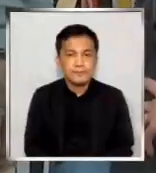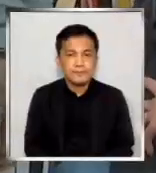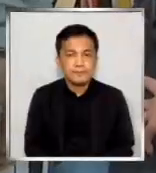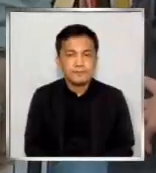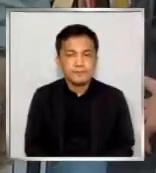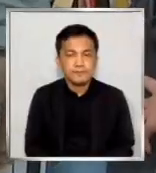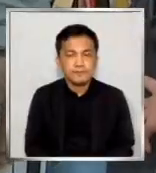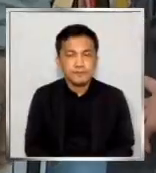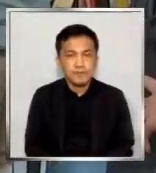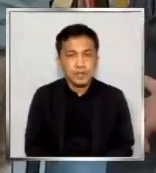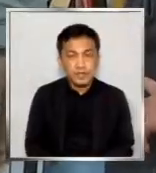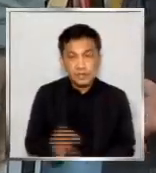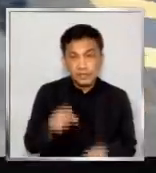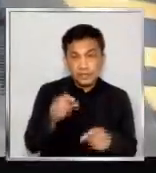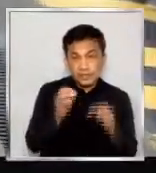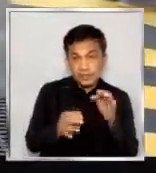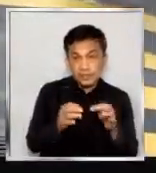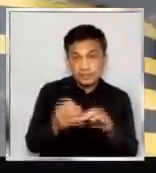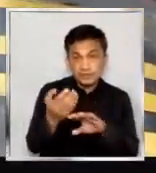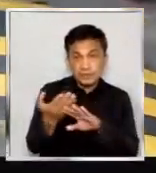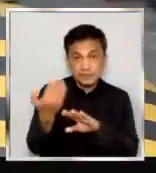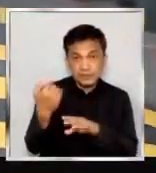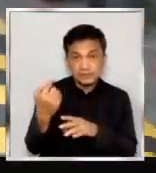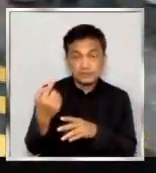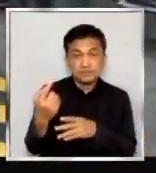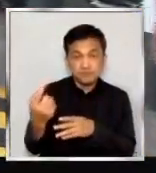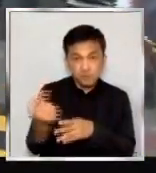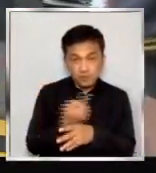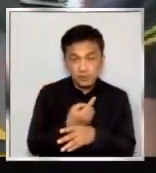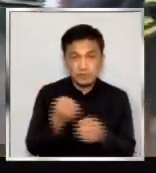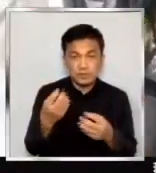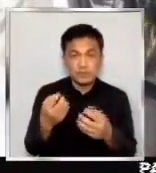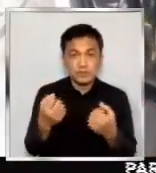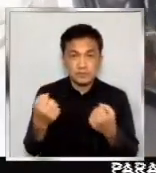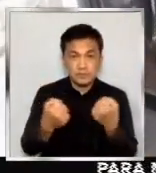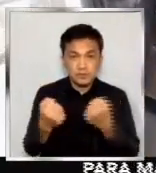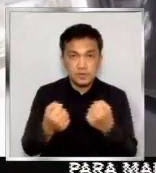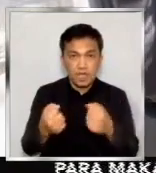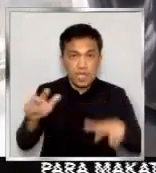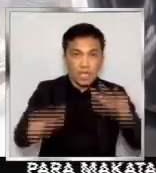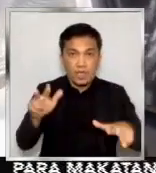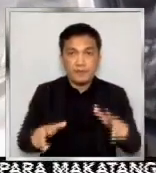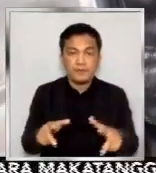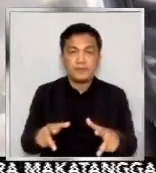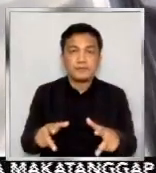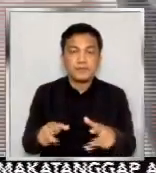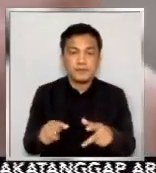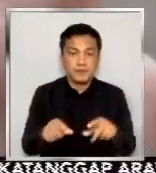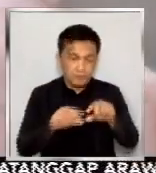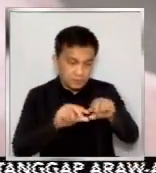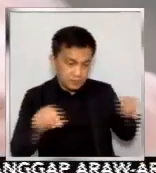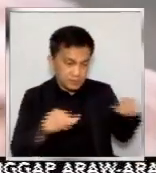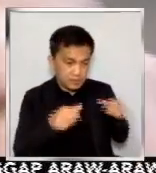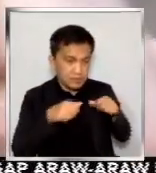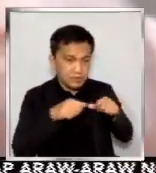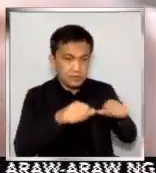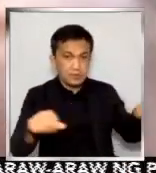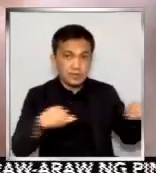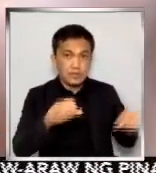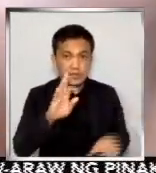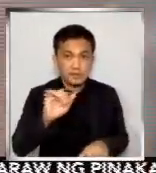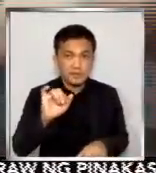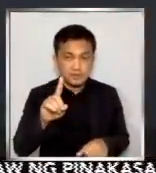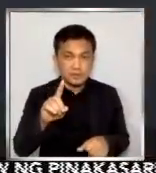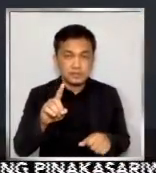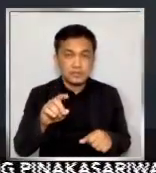Kung sa nakalipas na mga linggo, maraming motorista ang nagkukumahog sa pagpapakabit ng RFID sticker ng North Luzon